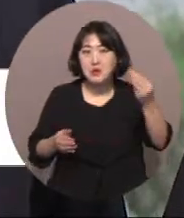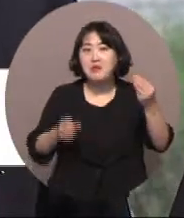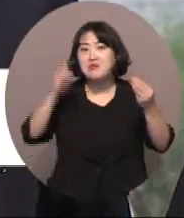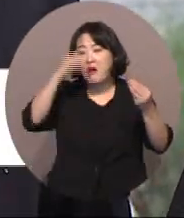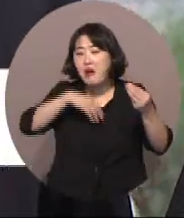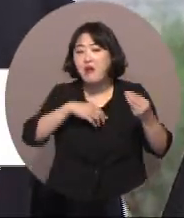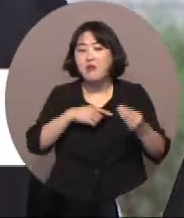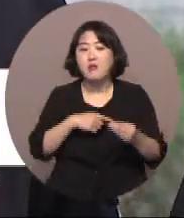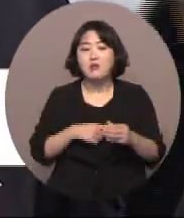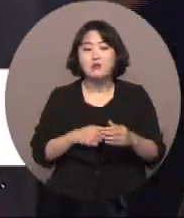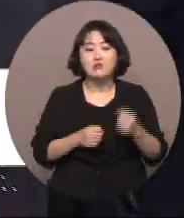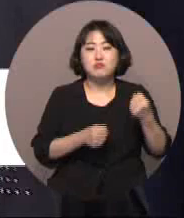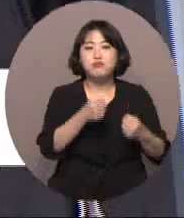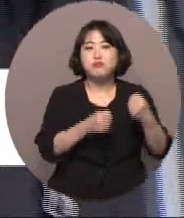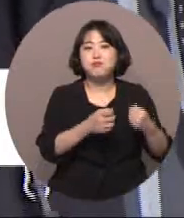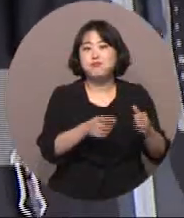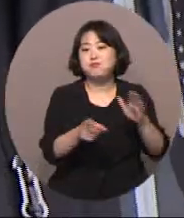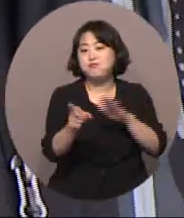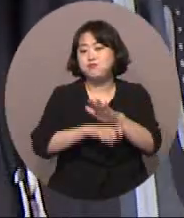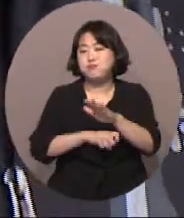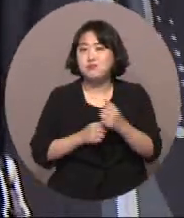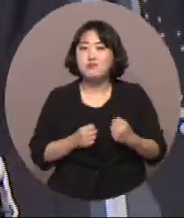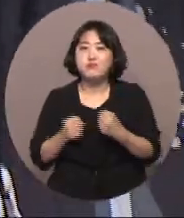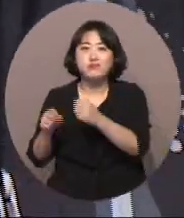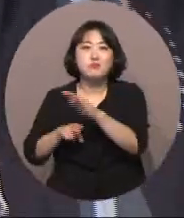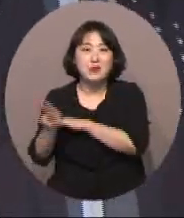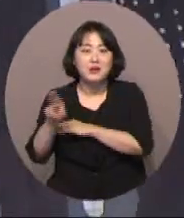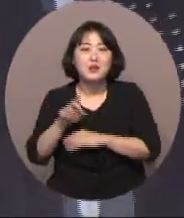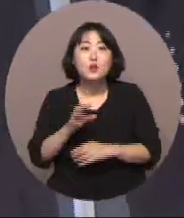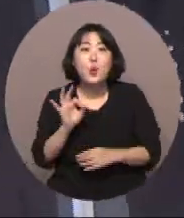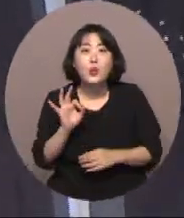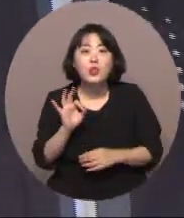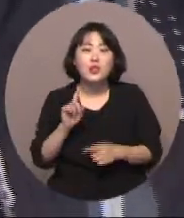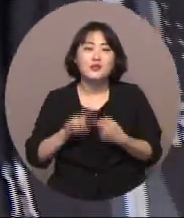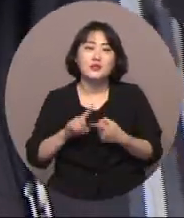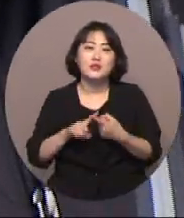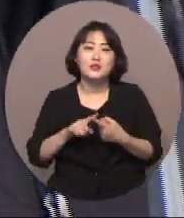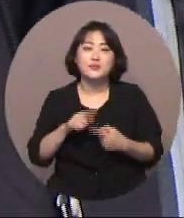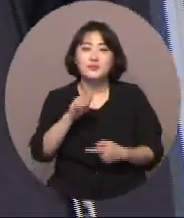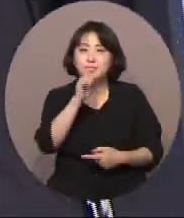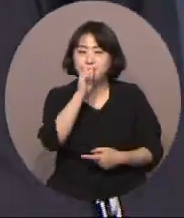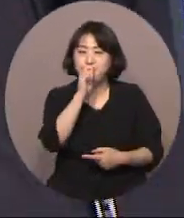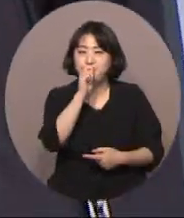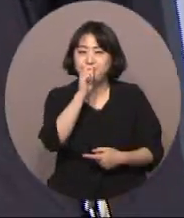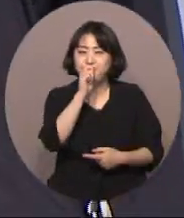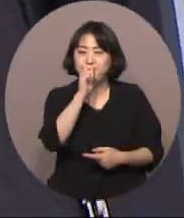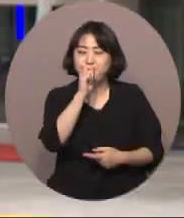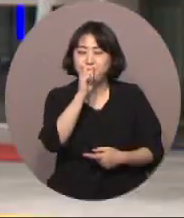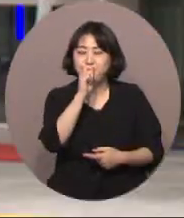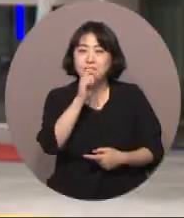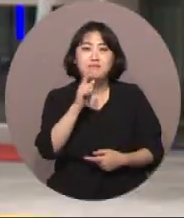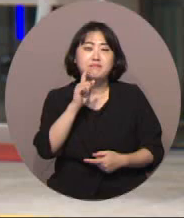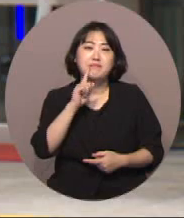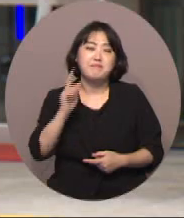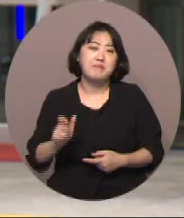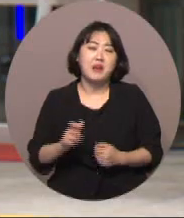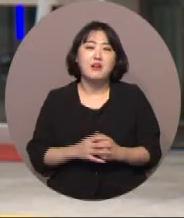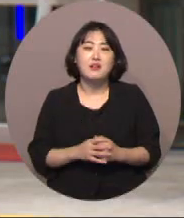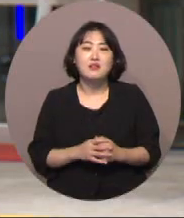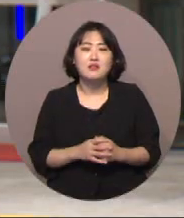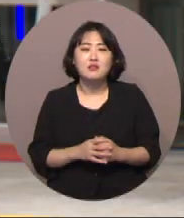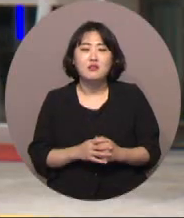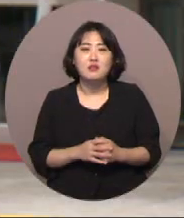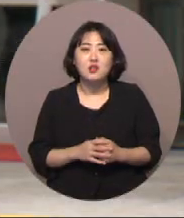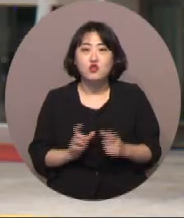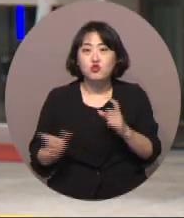본능적으로 차를 훔쳐 달아났다고 진술했습니다. 하지만 훔친 돈의 향방에 대해선 입을 열지 않았습니다. 주범 이승만이 추가